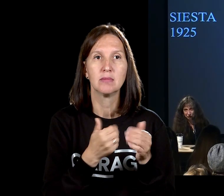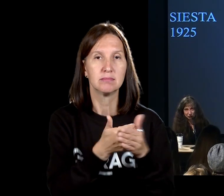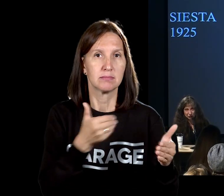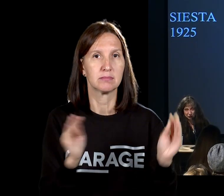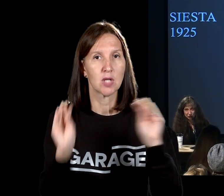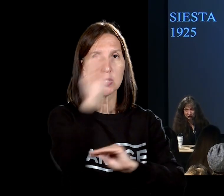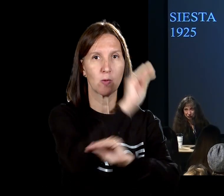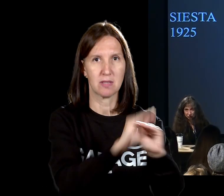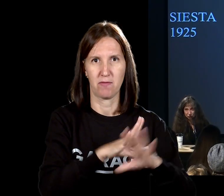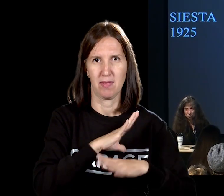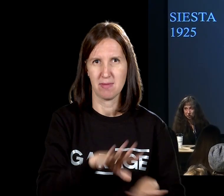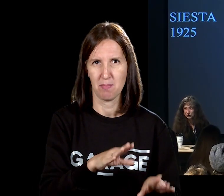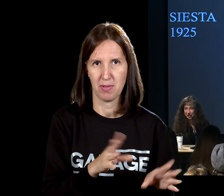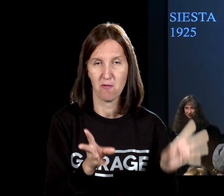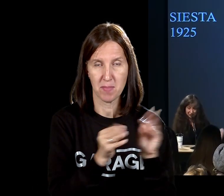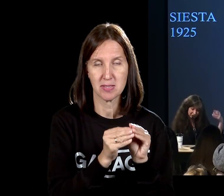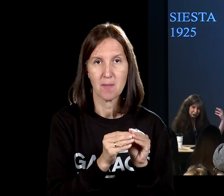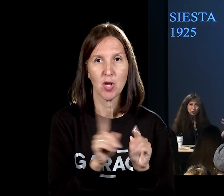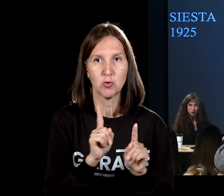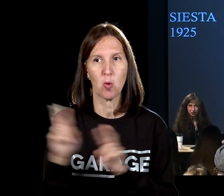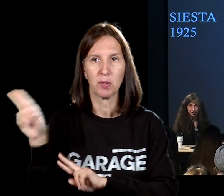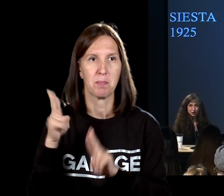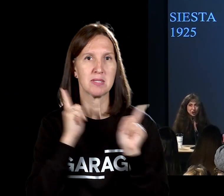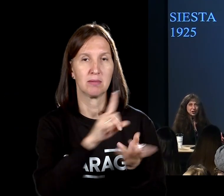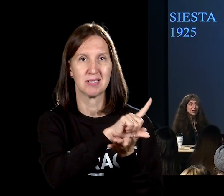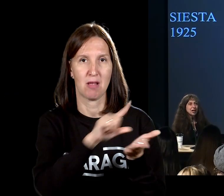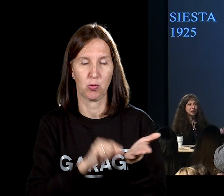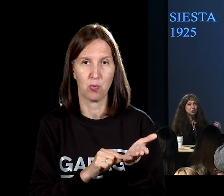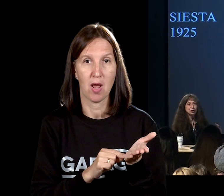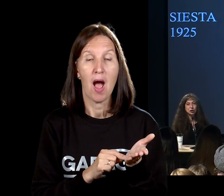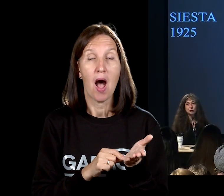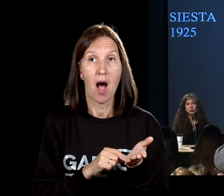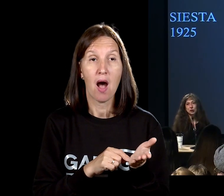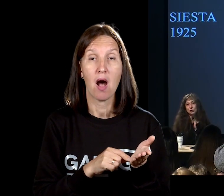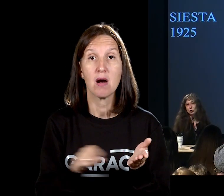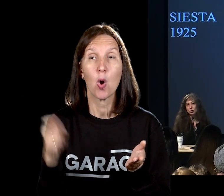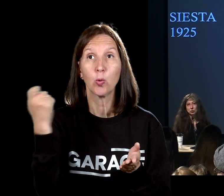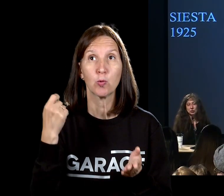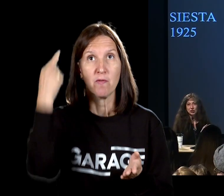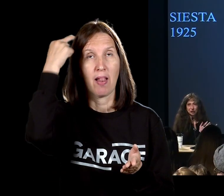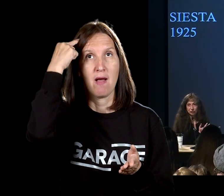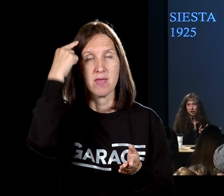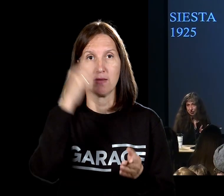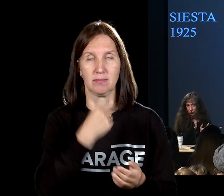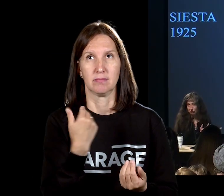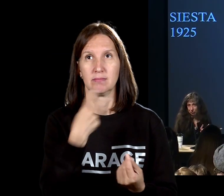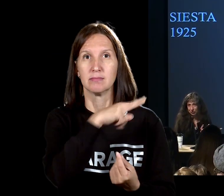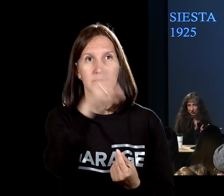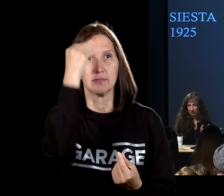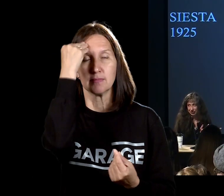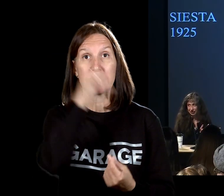написать чтобы написать с натуры это изображение, они удерживаются вместе только, собственно говоря, силой